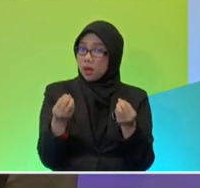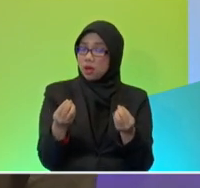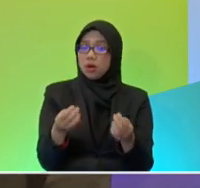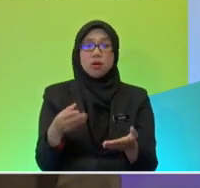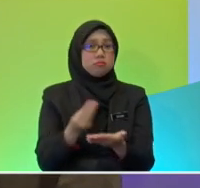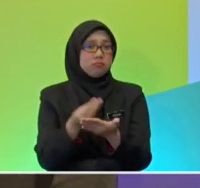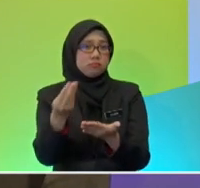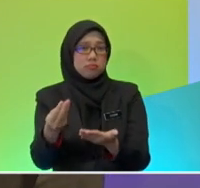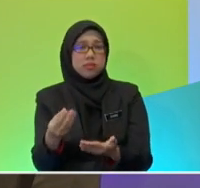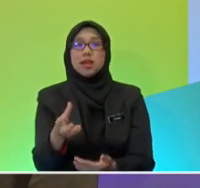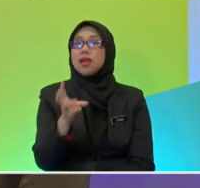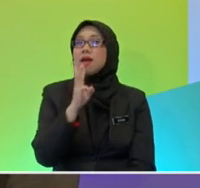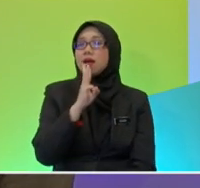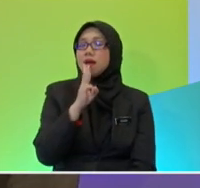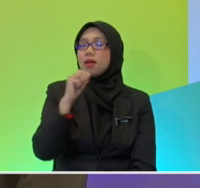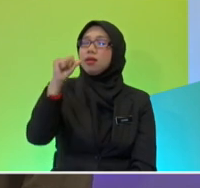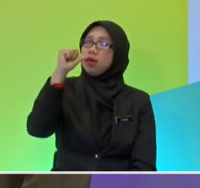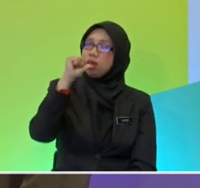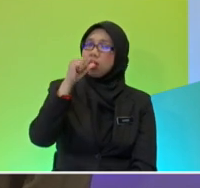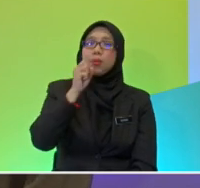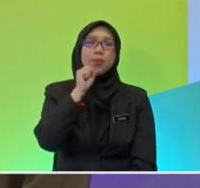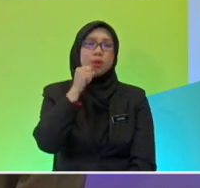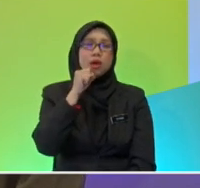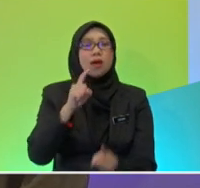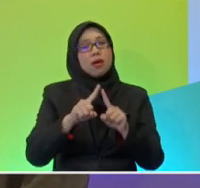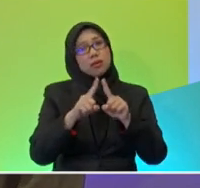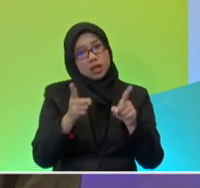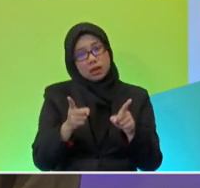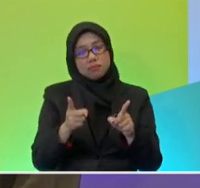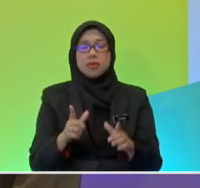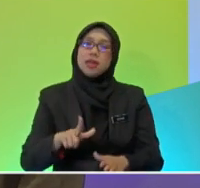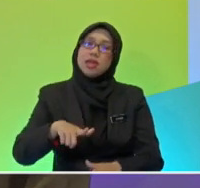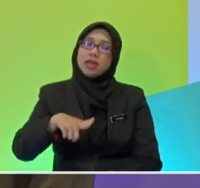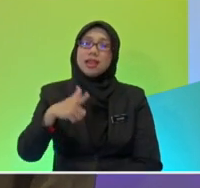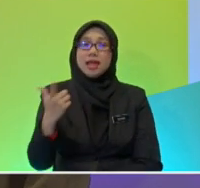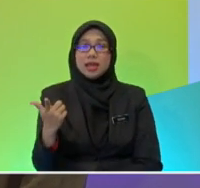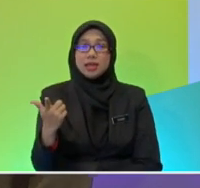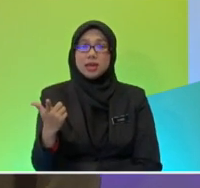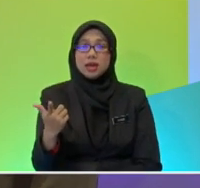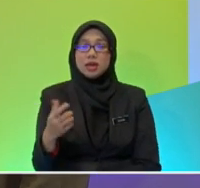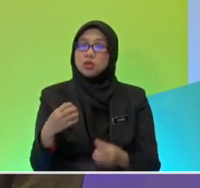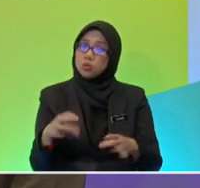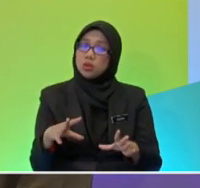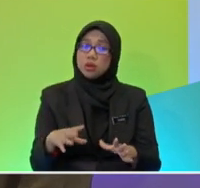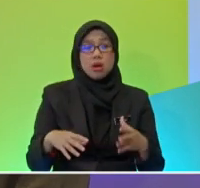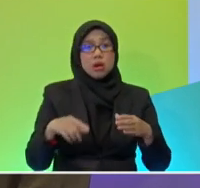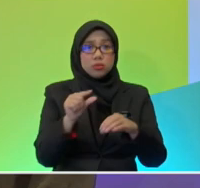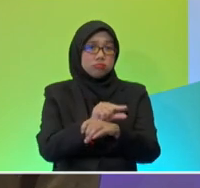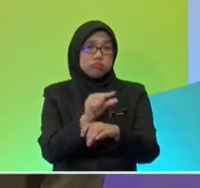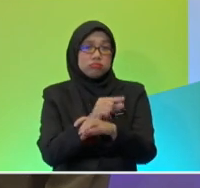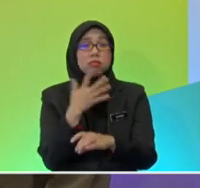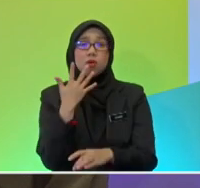tapi bila sampai dekat rumah rupanya Aip sore pakai dia punya pewarna jadi